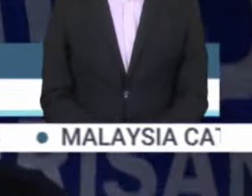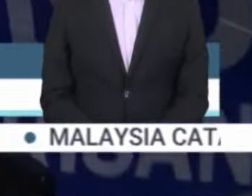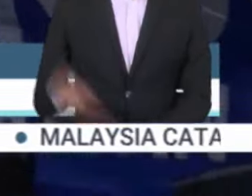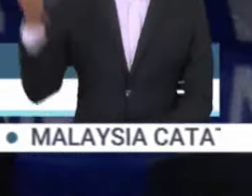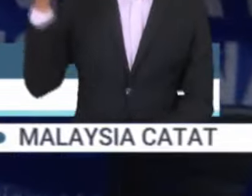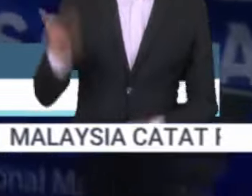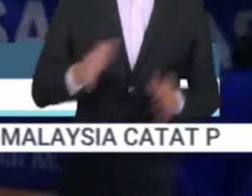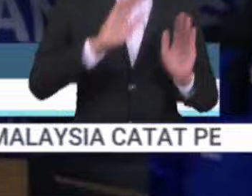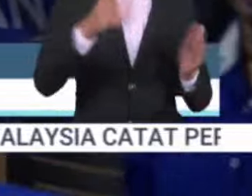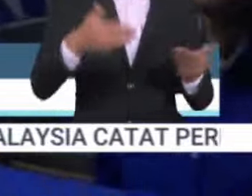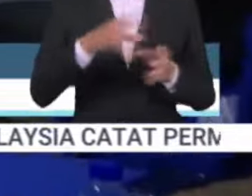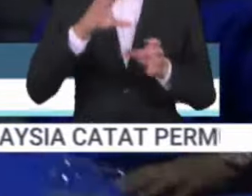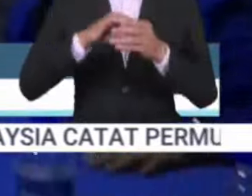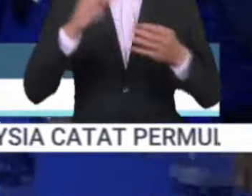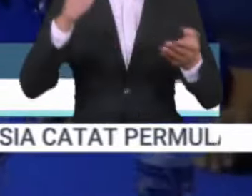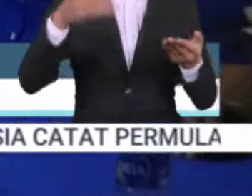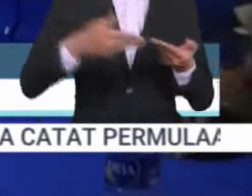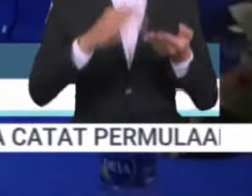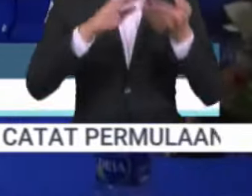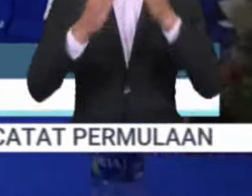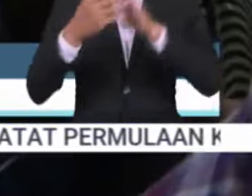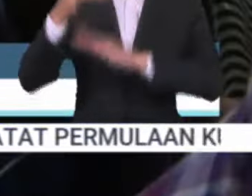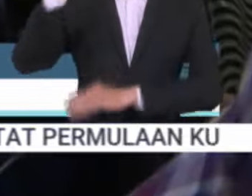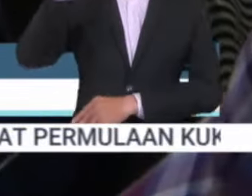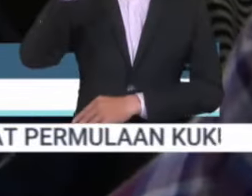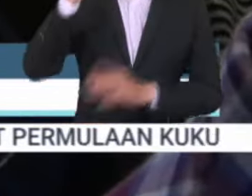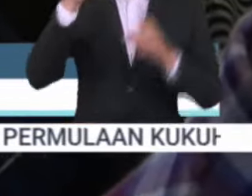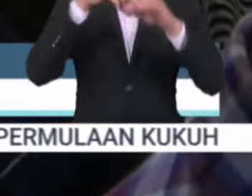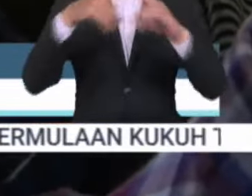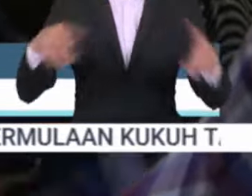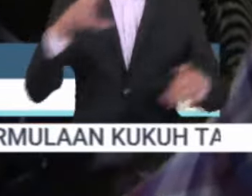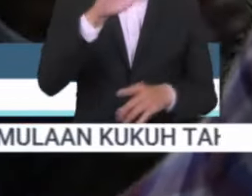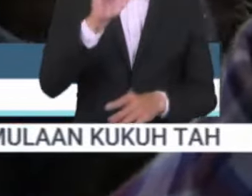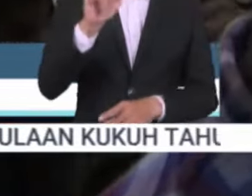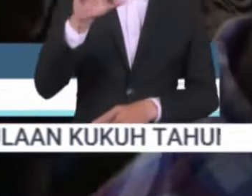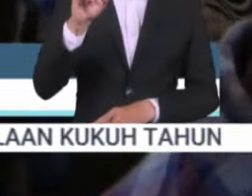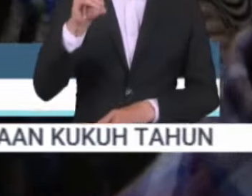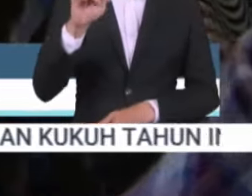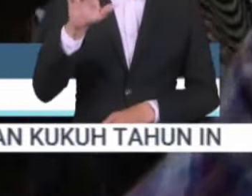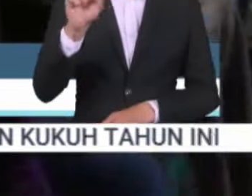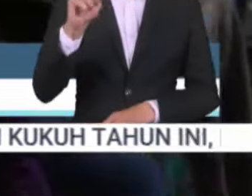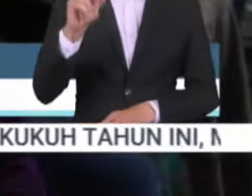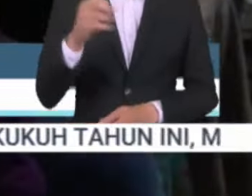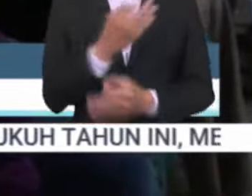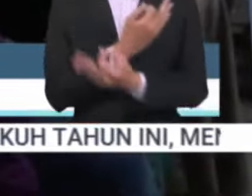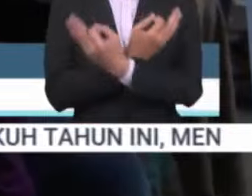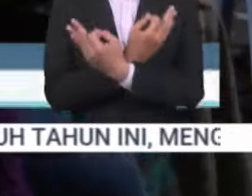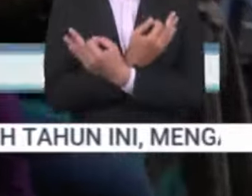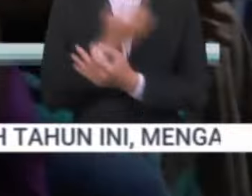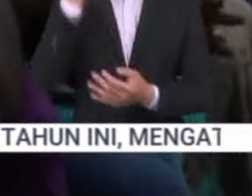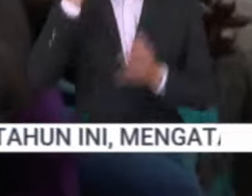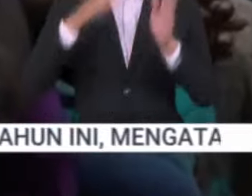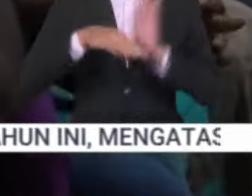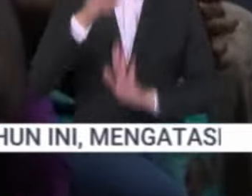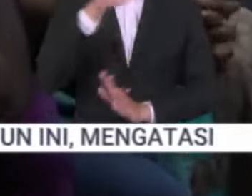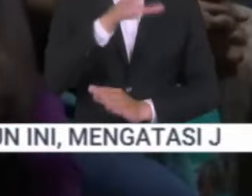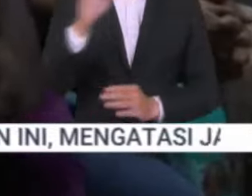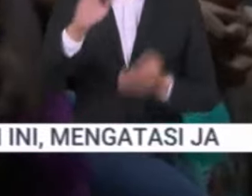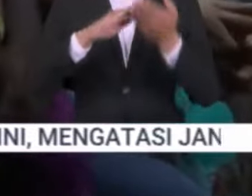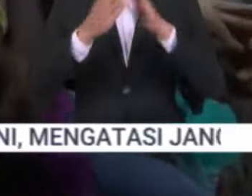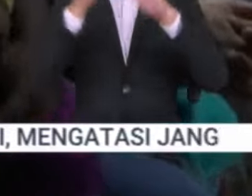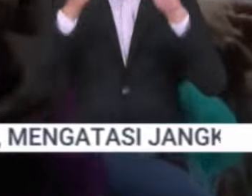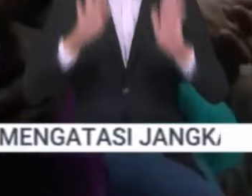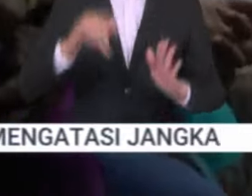Beliau ditemui media ketika menyantuni komuniti India di Dewan Silenis Jalan Haji Manan Kluang. Lebih 500 komuniti